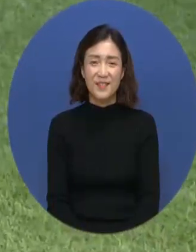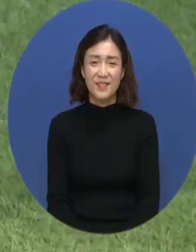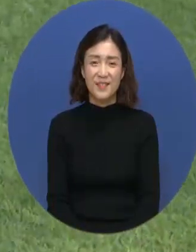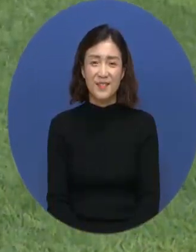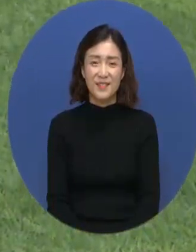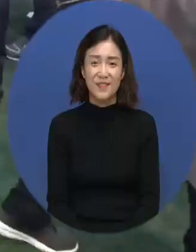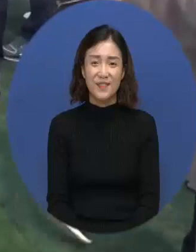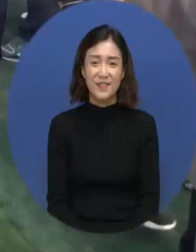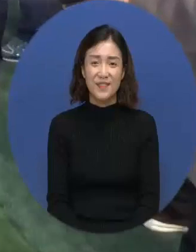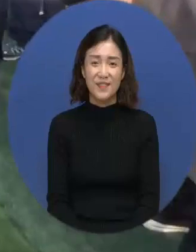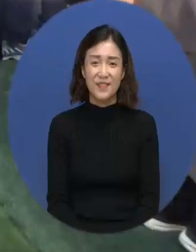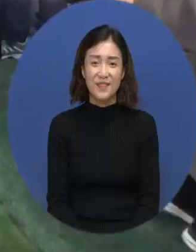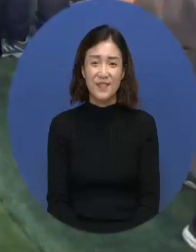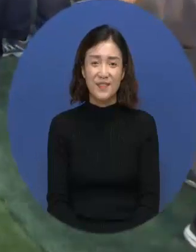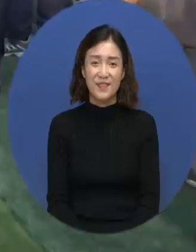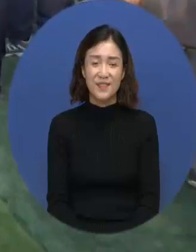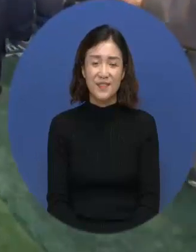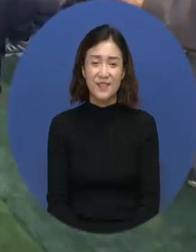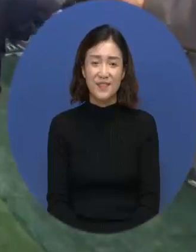좋아.